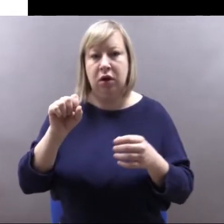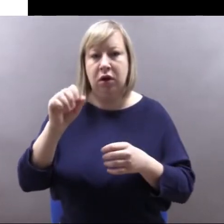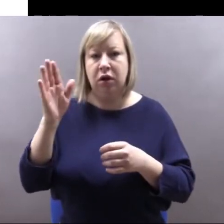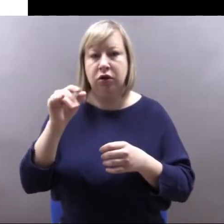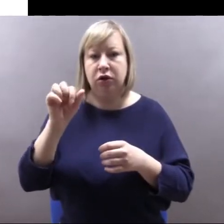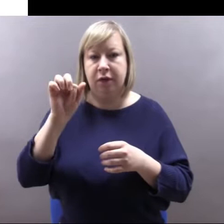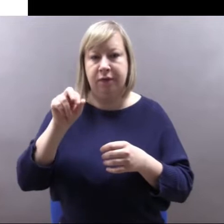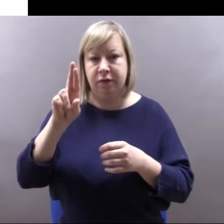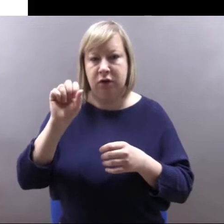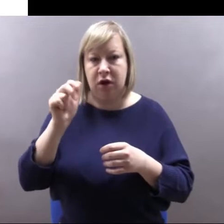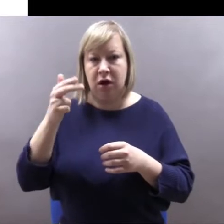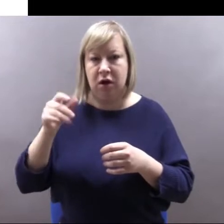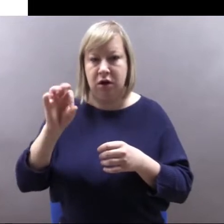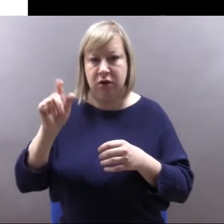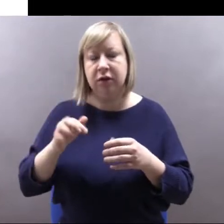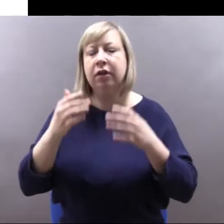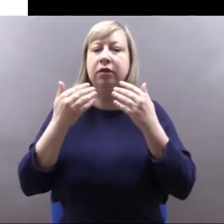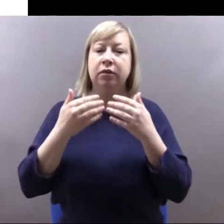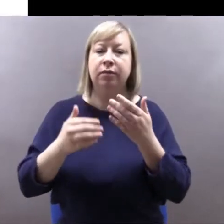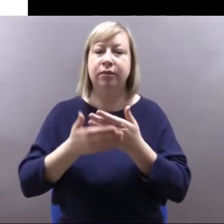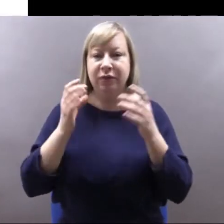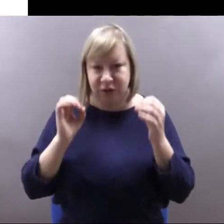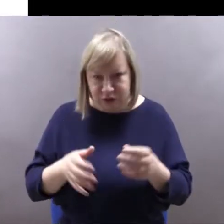powiedzieć? Widać. Super.